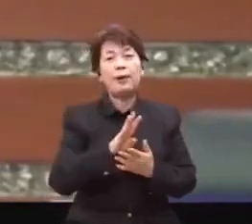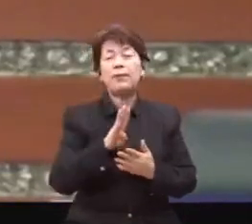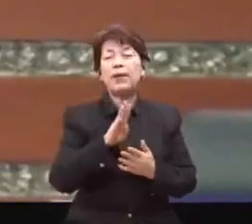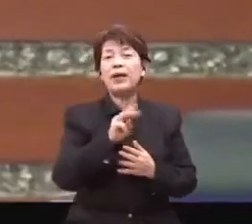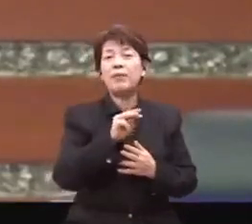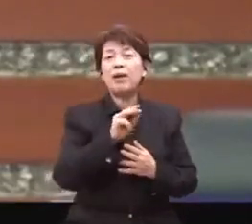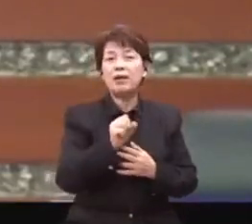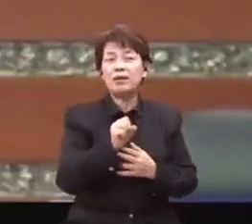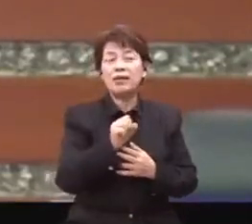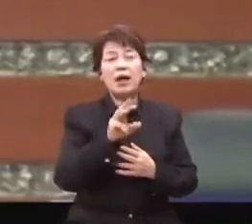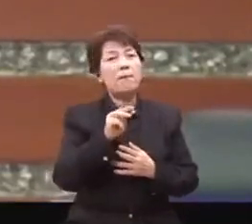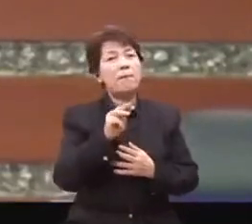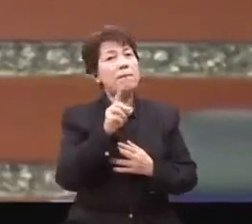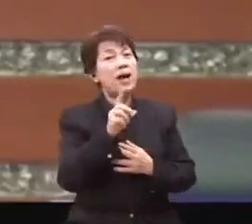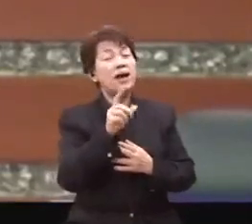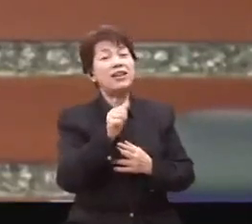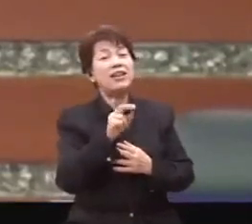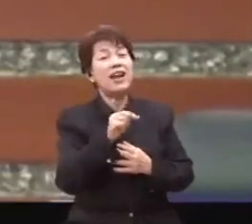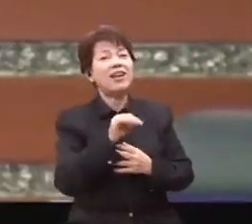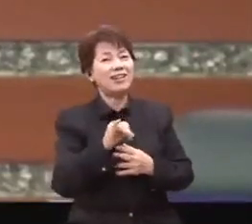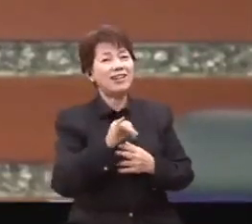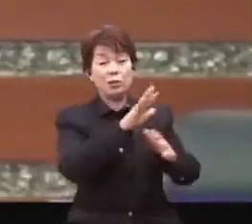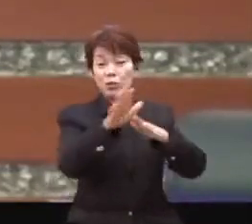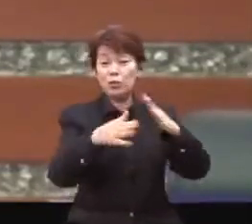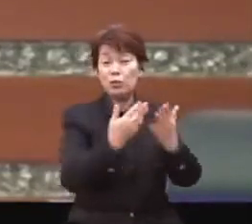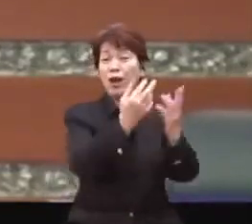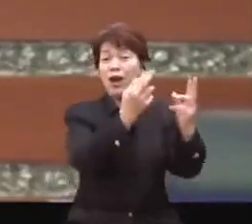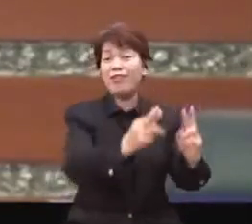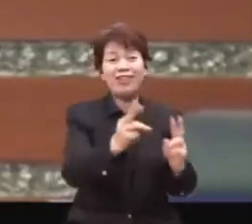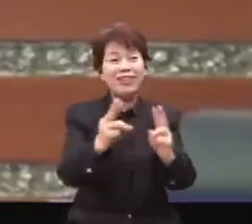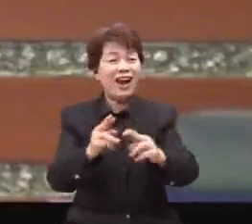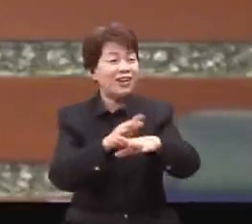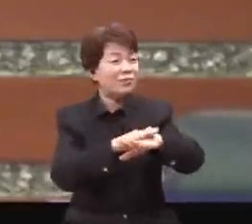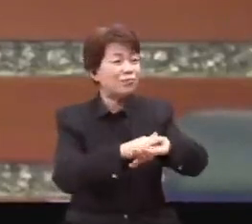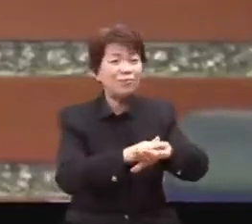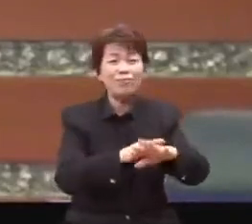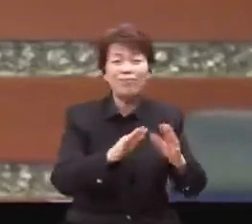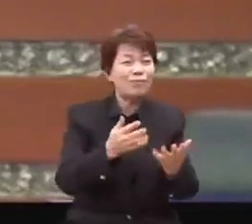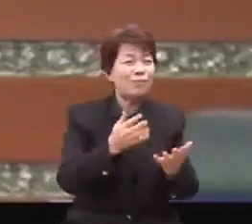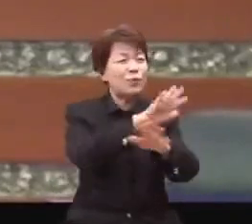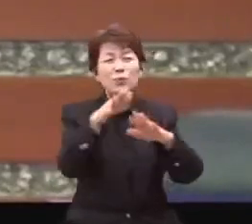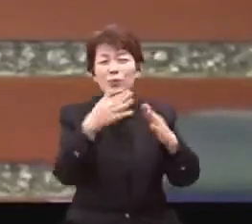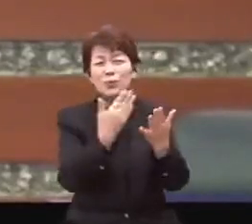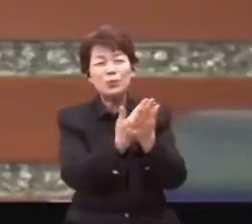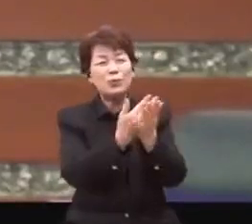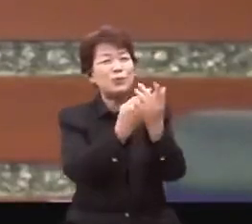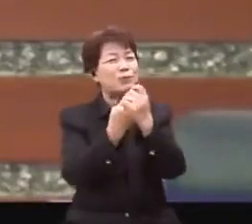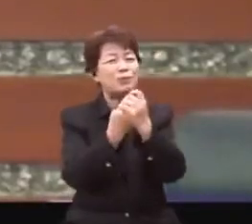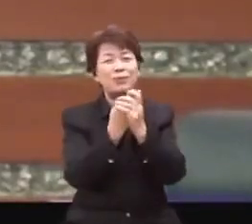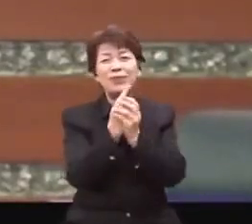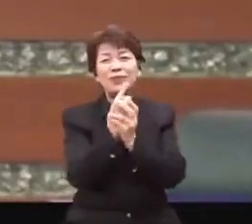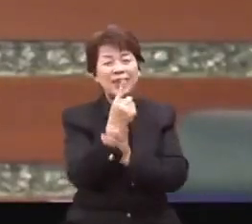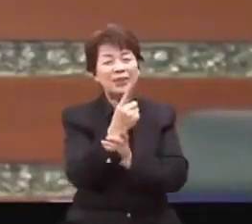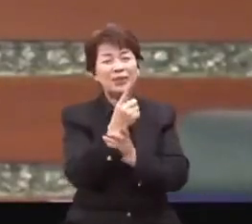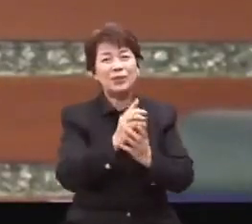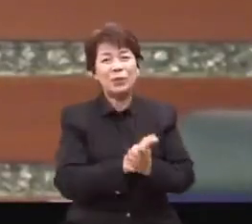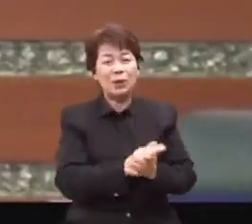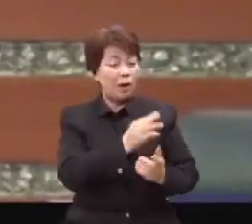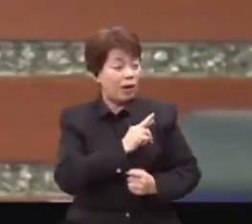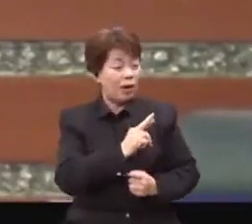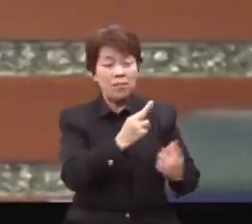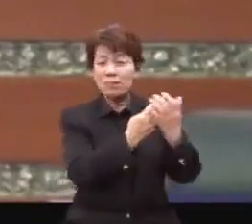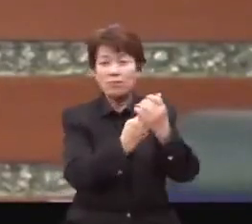Malaysia Madani yang ingin menyatupadukan semua rakyat tak kira kaum agama dan wilayah maka saya ingin menyuruh kepada